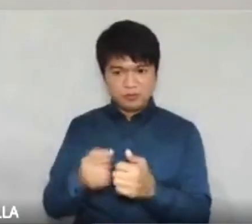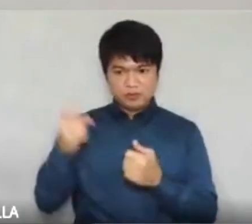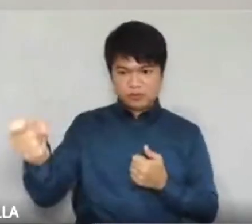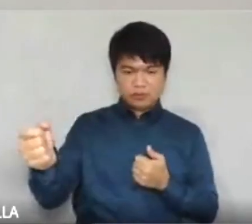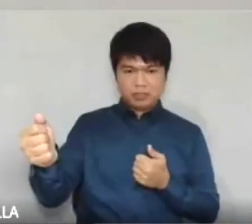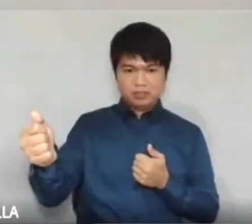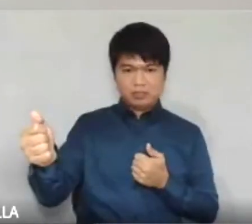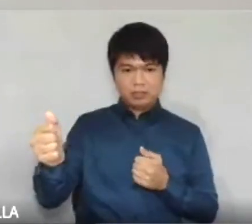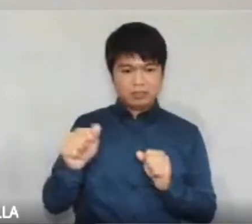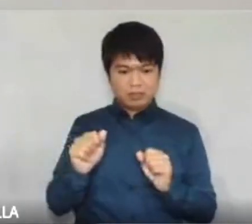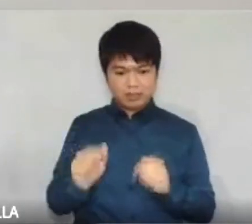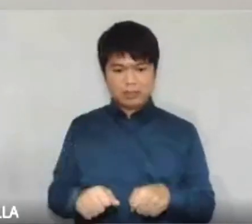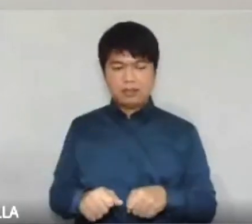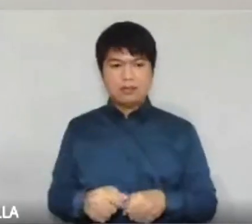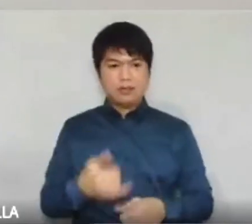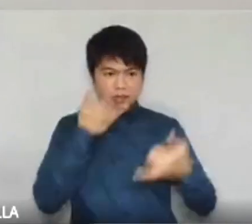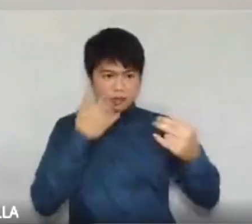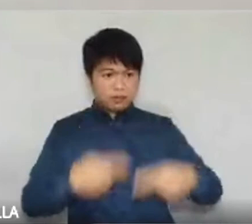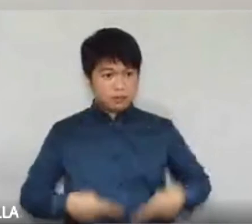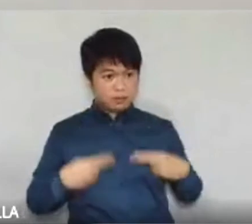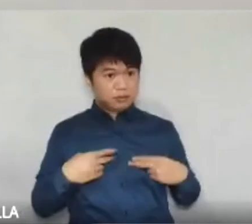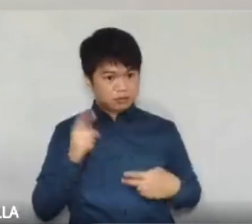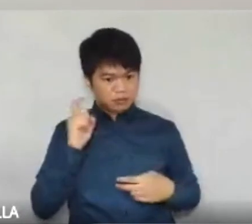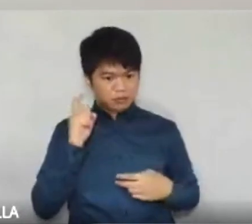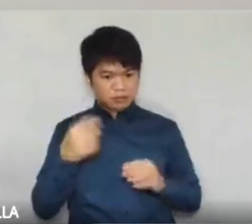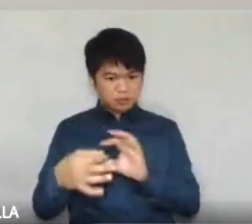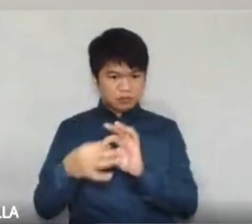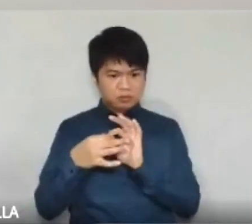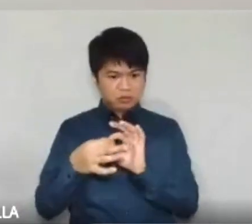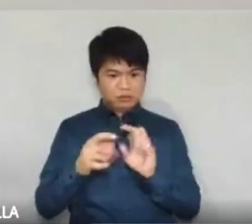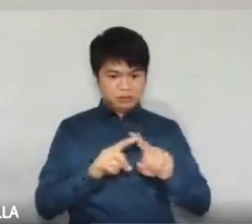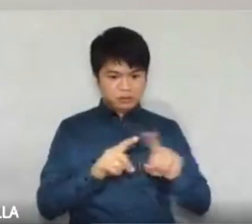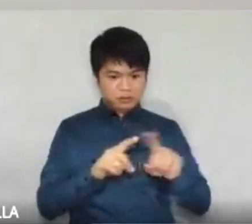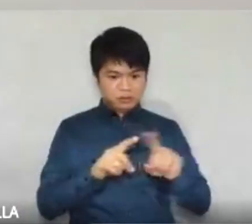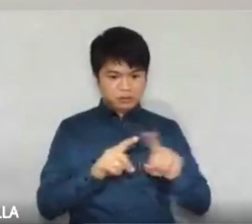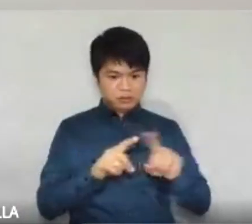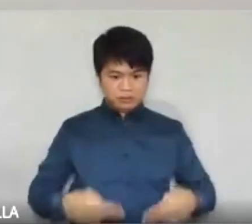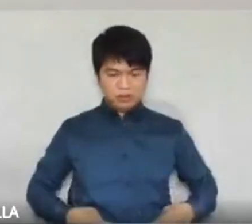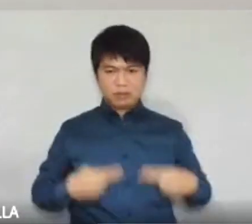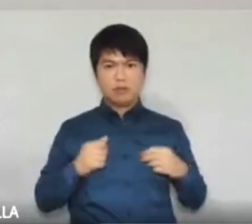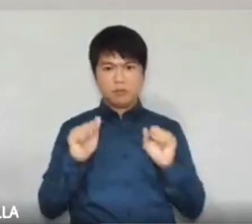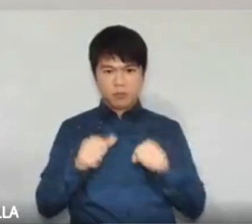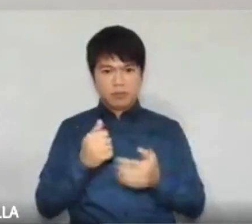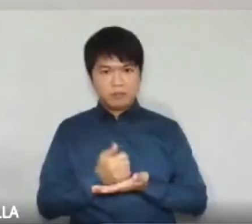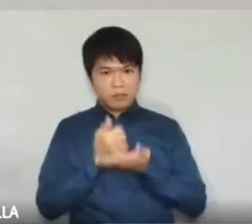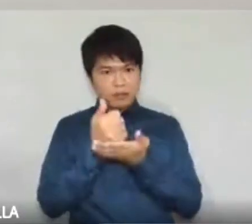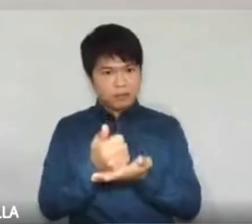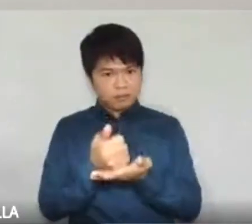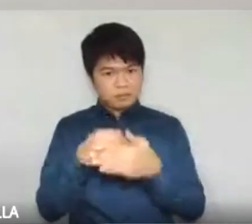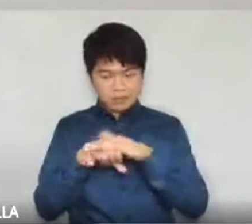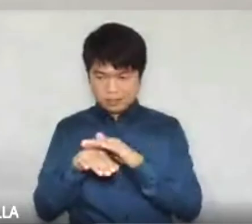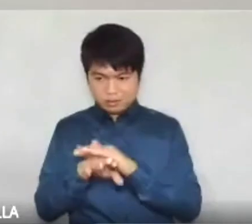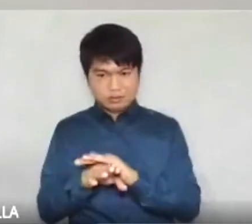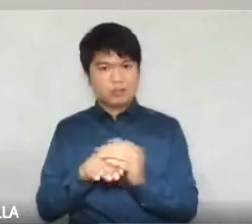ang koordinasyon sa iba't ibang bahagi ng sistemang pangkalusugan. Maaaring makatulong ang telehealth para sa access sa